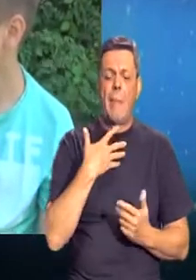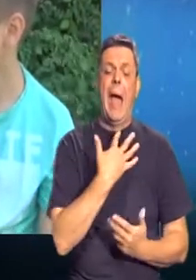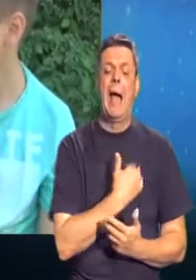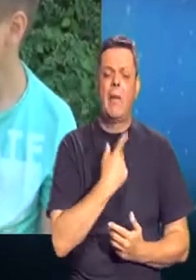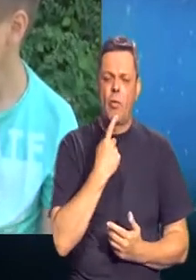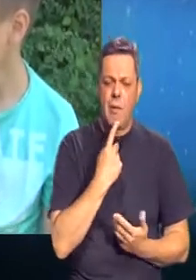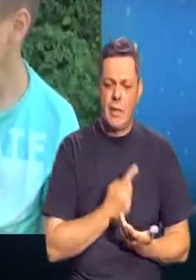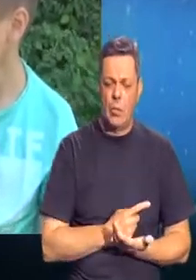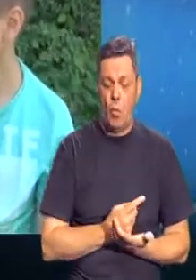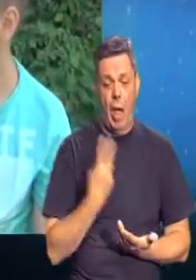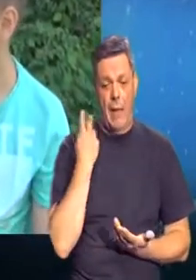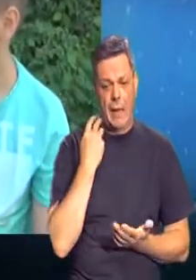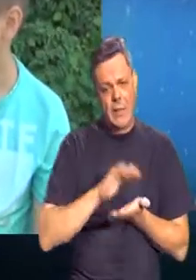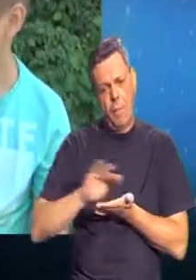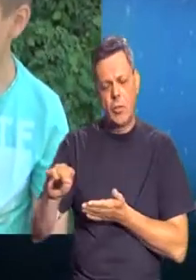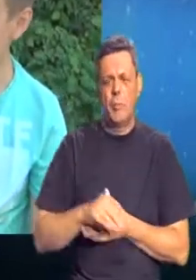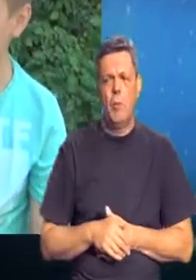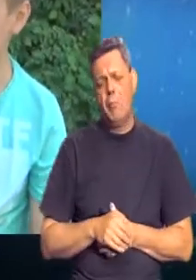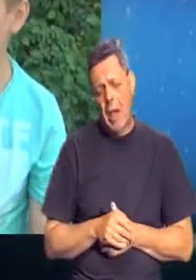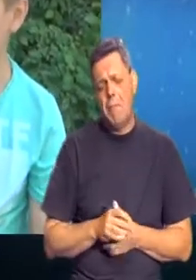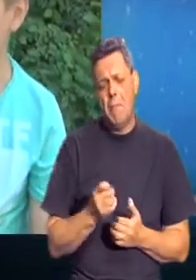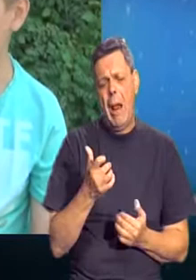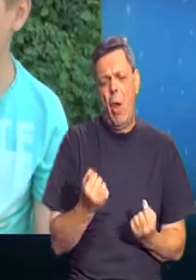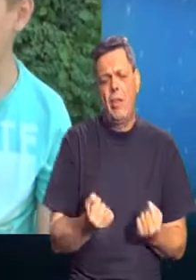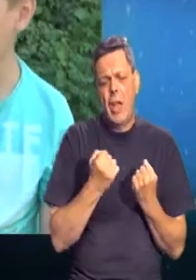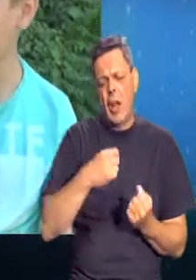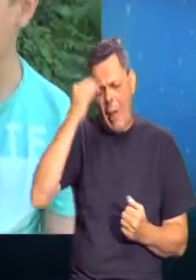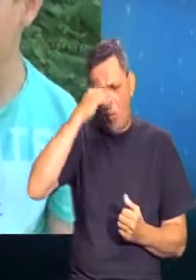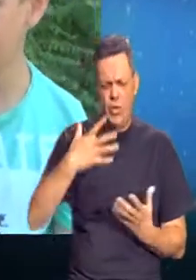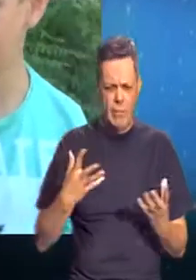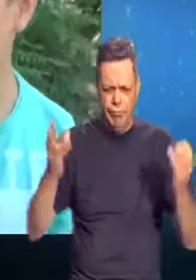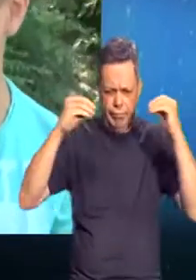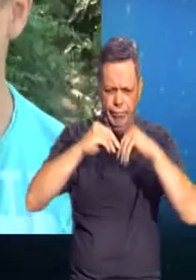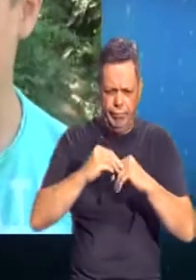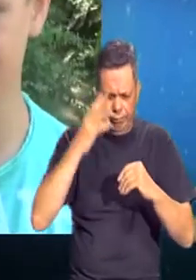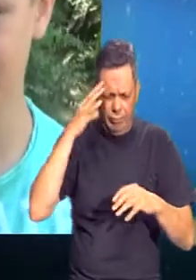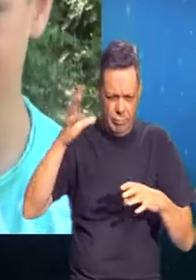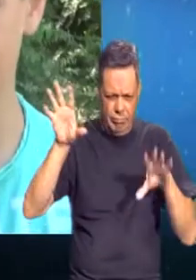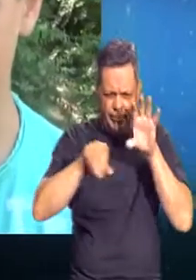na engleskom koji nije materinji jezik. Pa je malo teže to sve naučiti na pamet